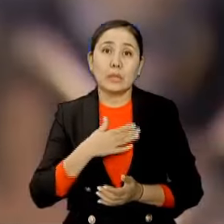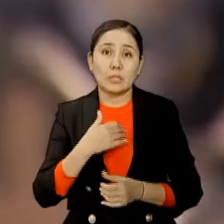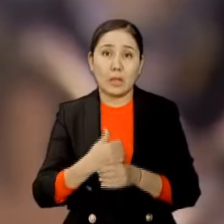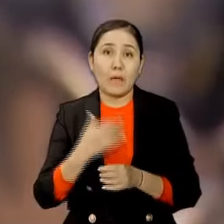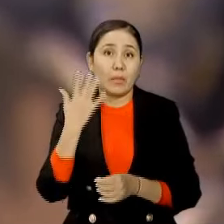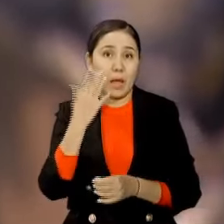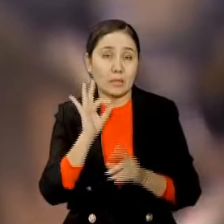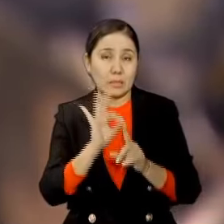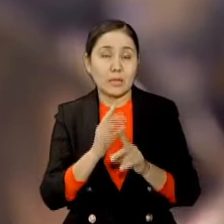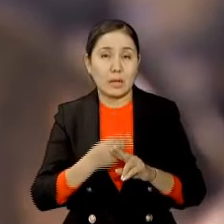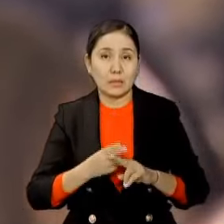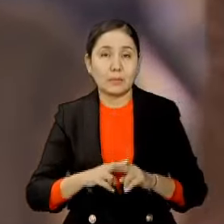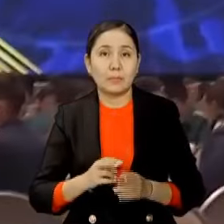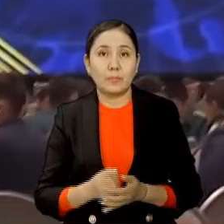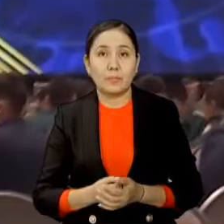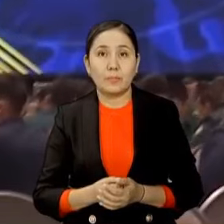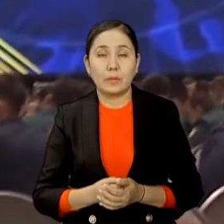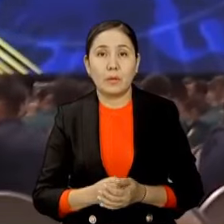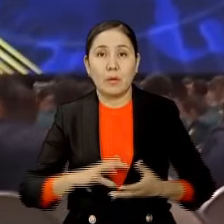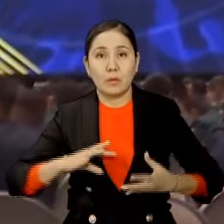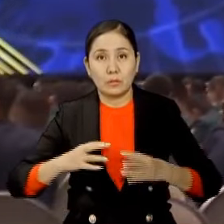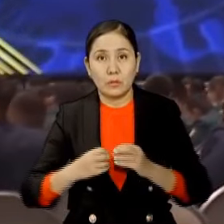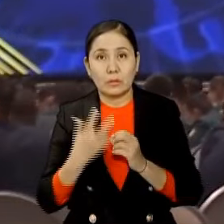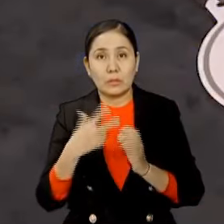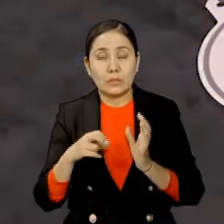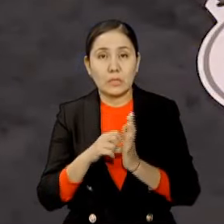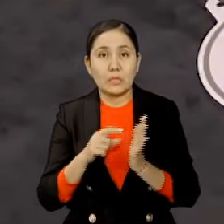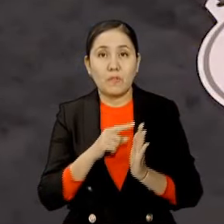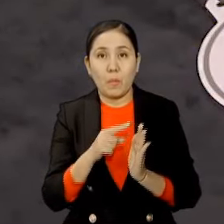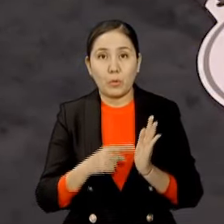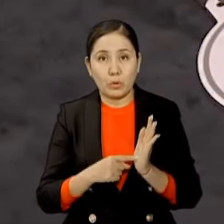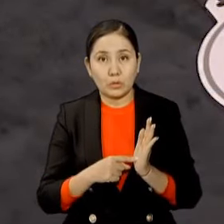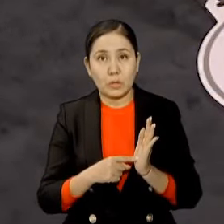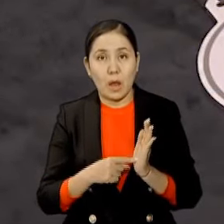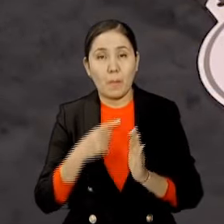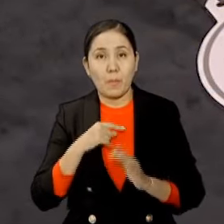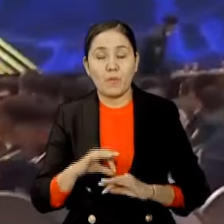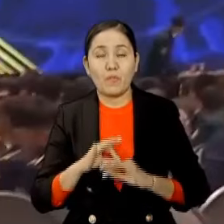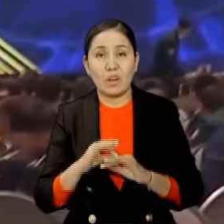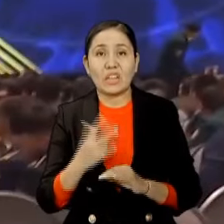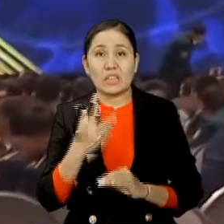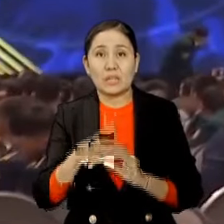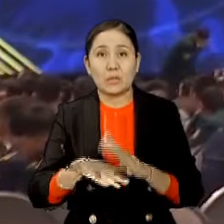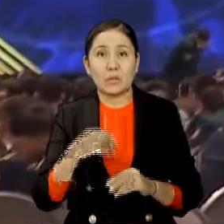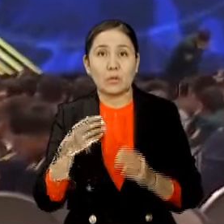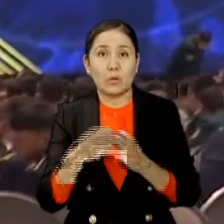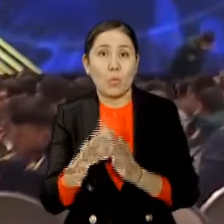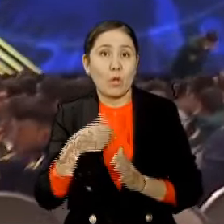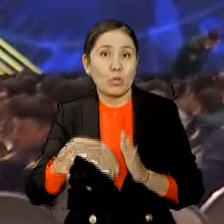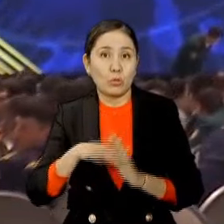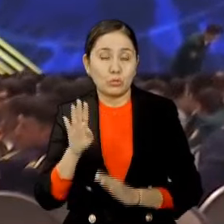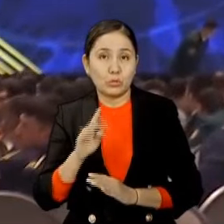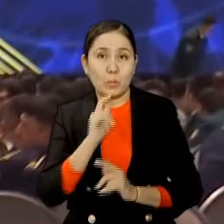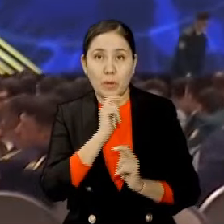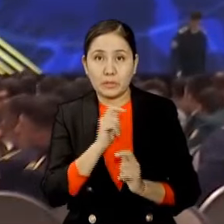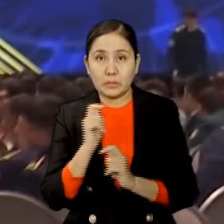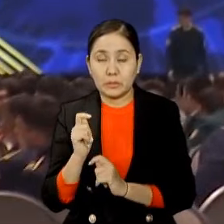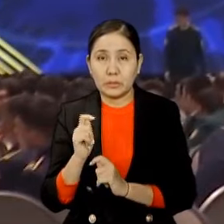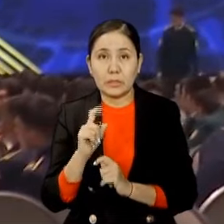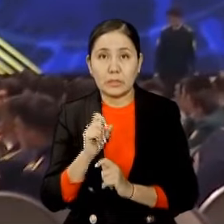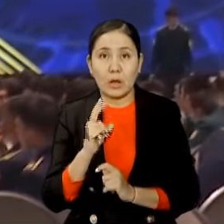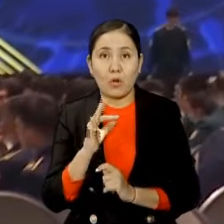заключается. Сегодня по регламенту предусмотрено 36 вопросов. Мы определим три лучшие команды, которые будут поощрены со стороны «За